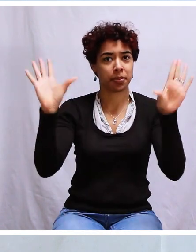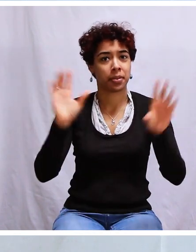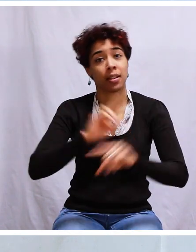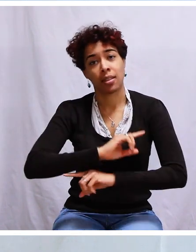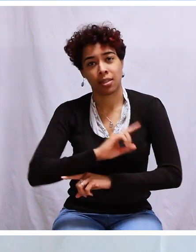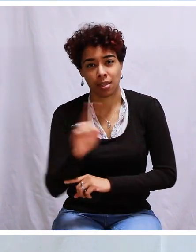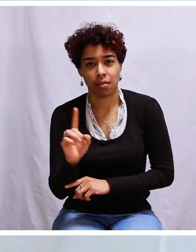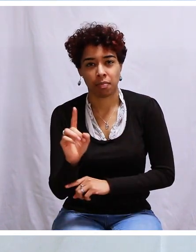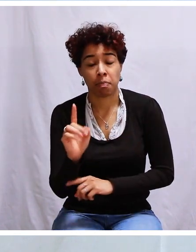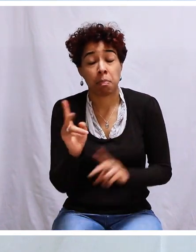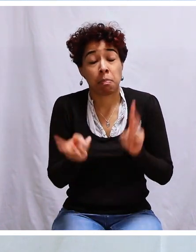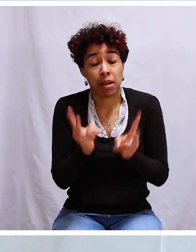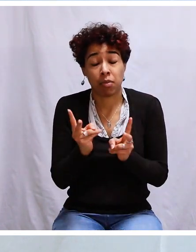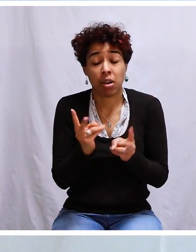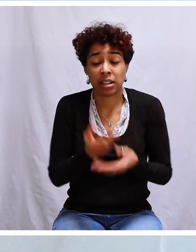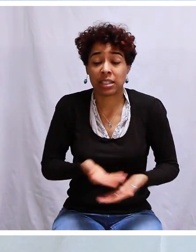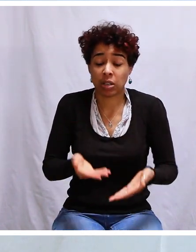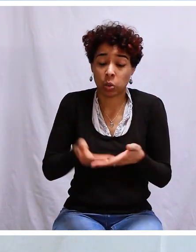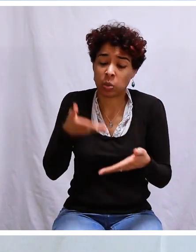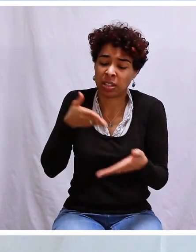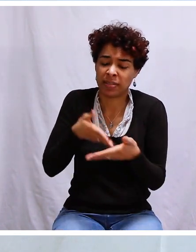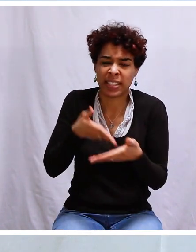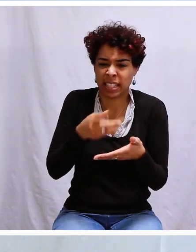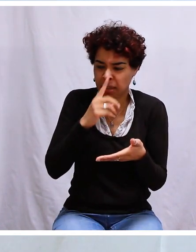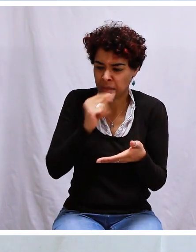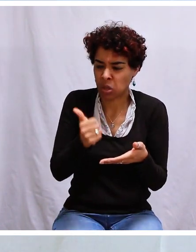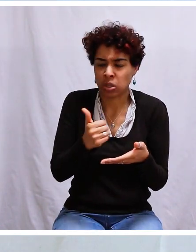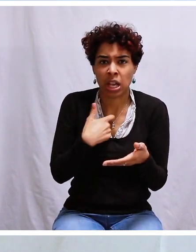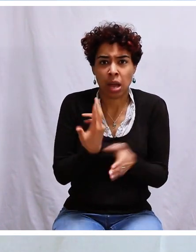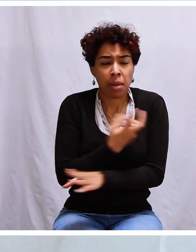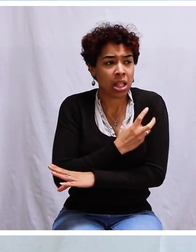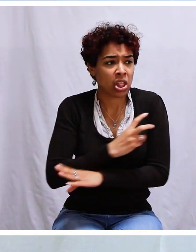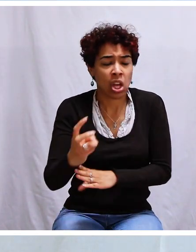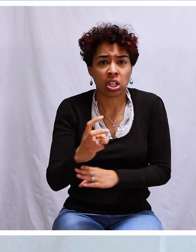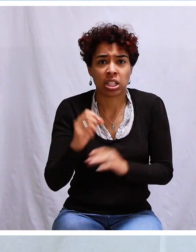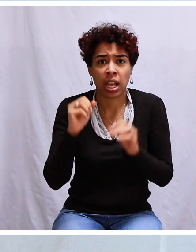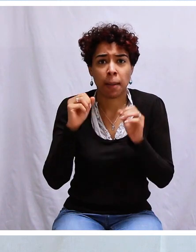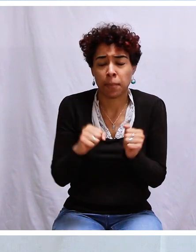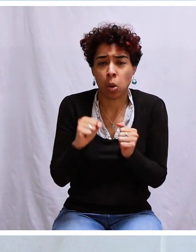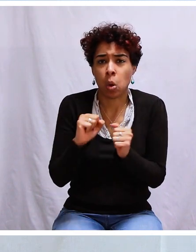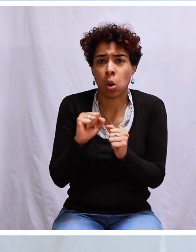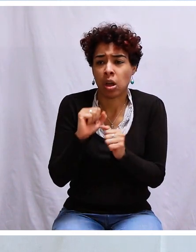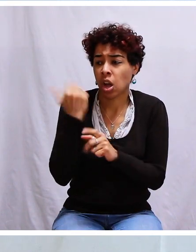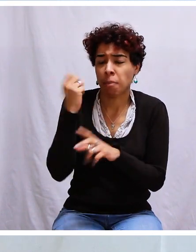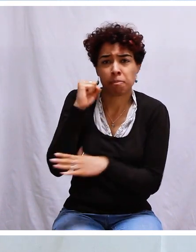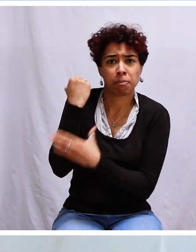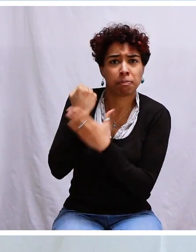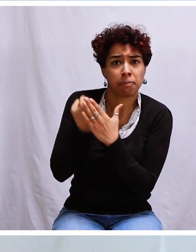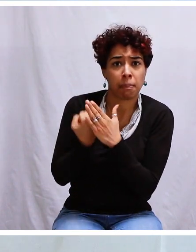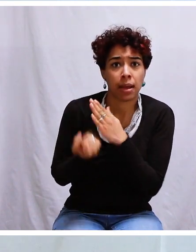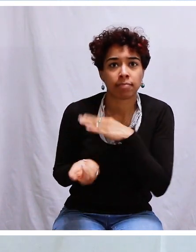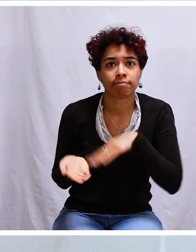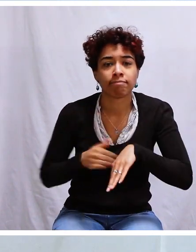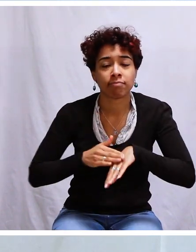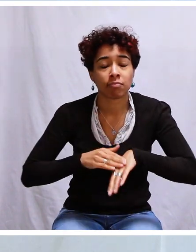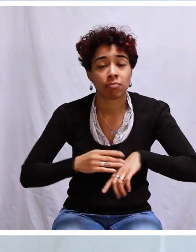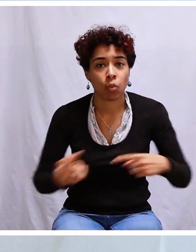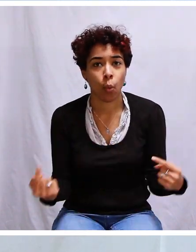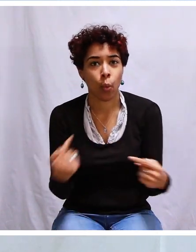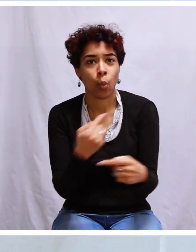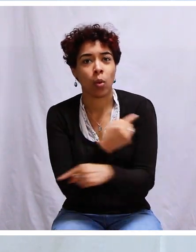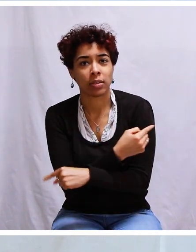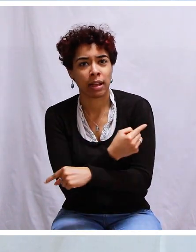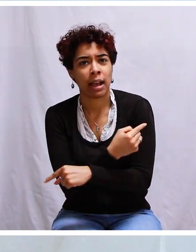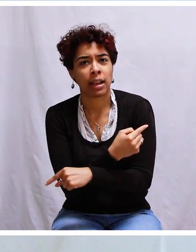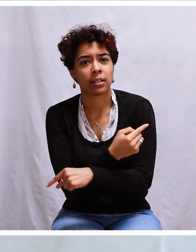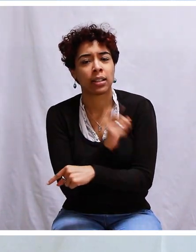Parfois, on prend même le temps d'épreuve comme quelque chose d'un grand danger qui va nous faire succomber, alors qu'en vrai, c'est l'inverse. C'est dans les